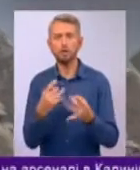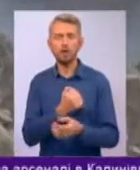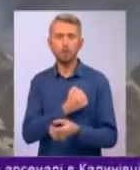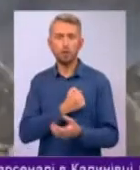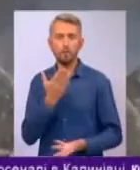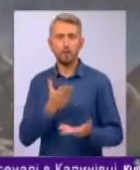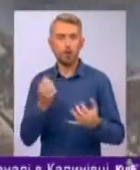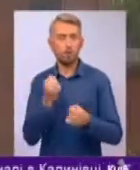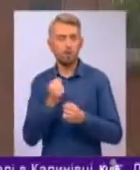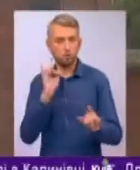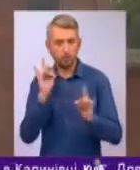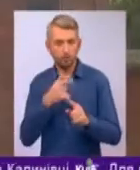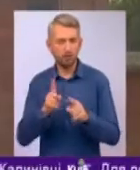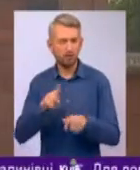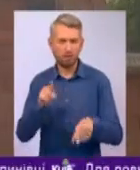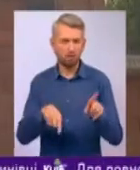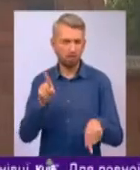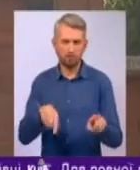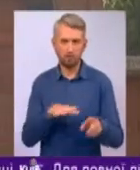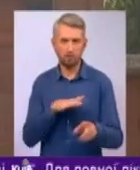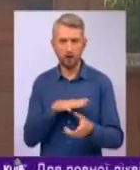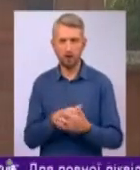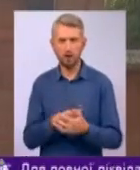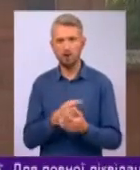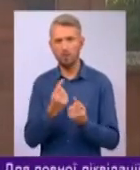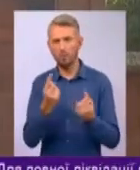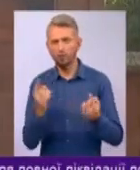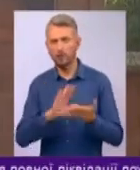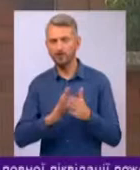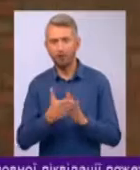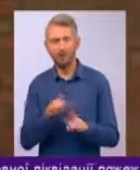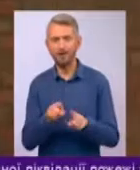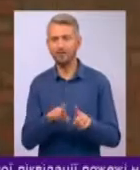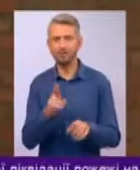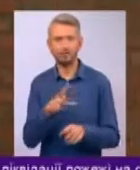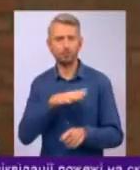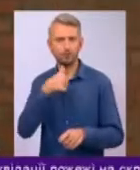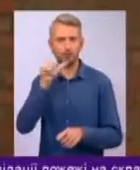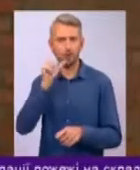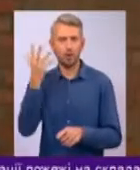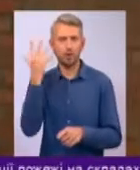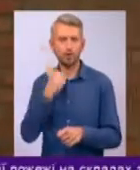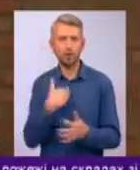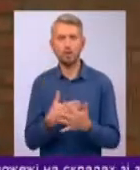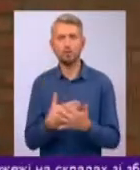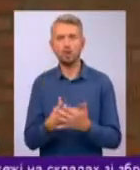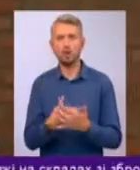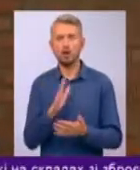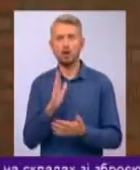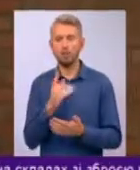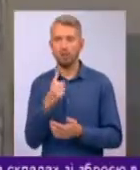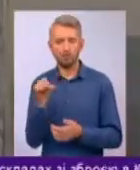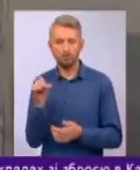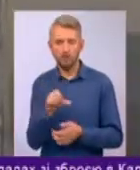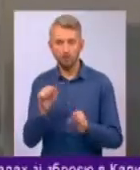якщо вибухи лунають, то це поодинокі вибухи, поодинокі ситуації, а не такі, як були напередодні, коли, до прикладу, в хвилину